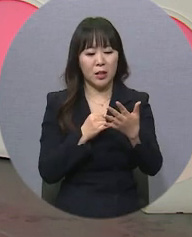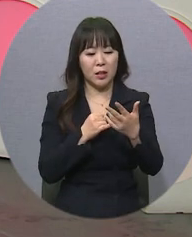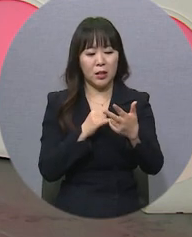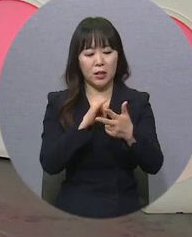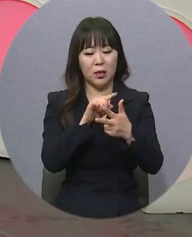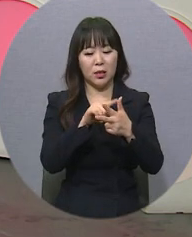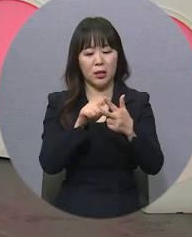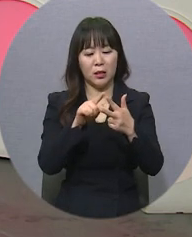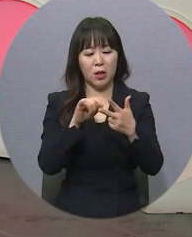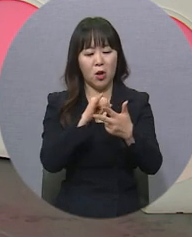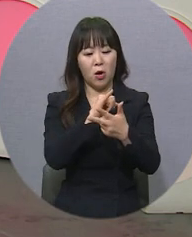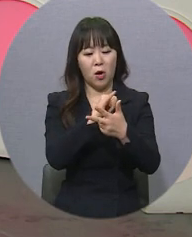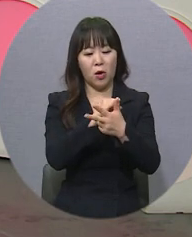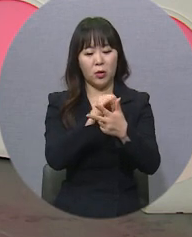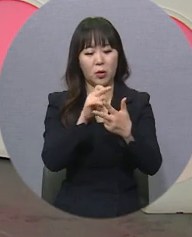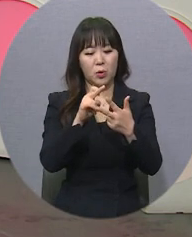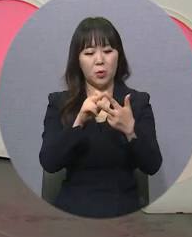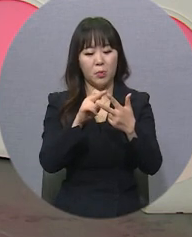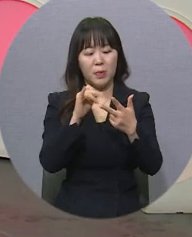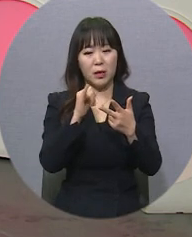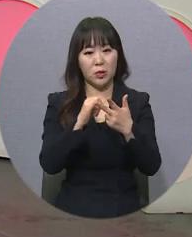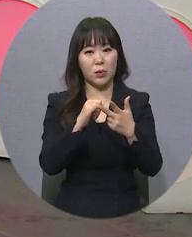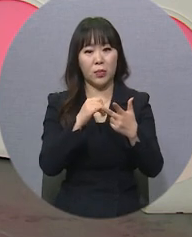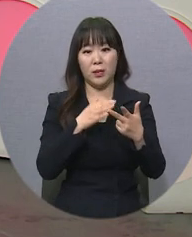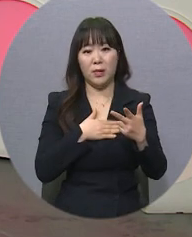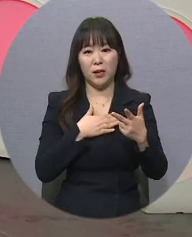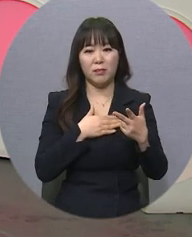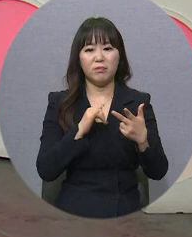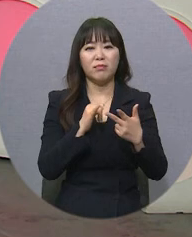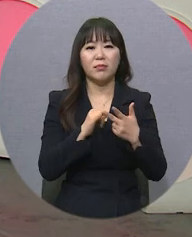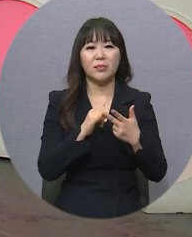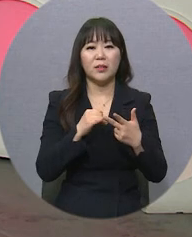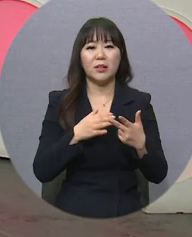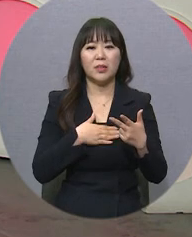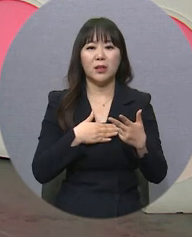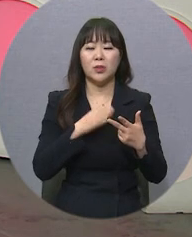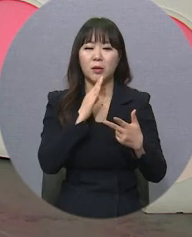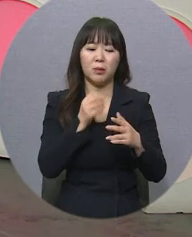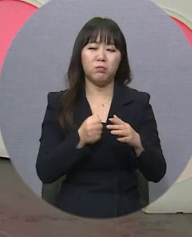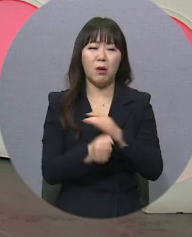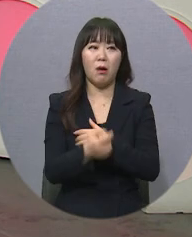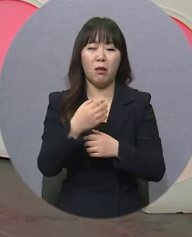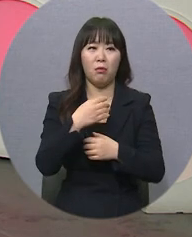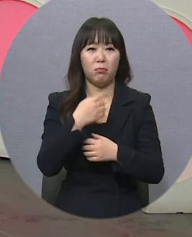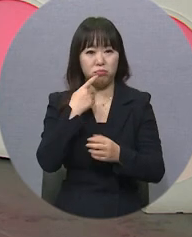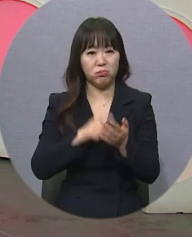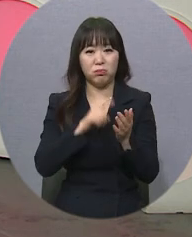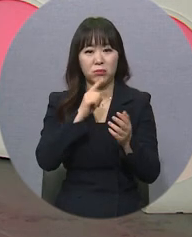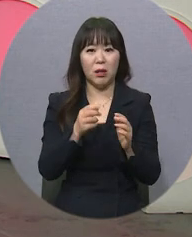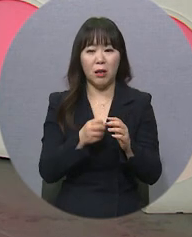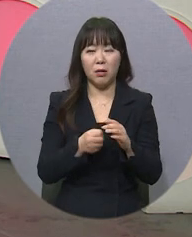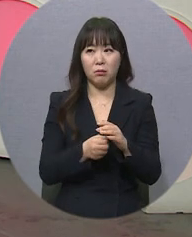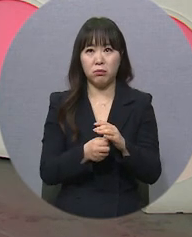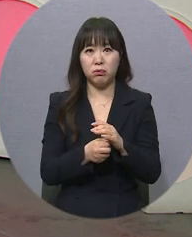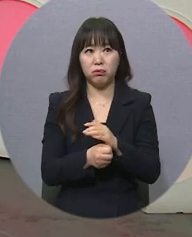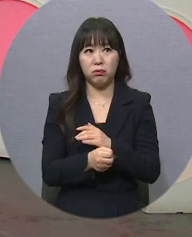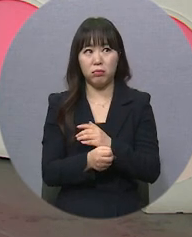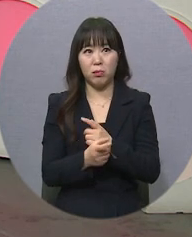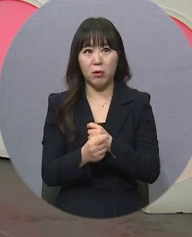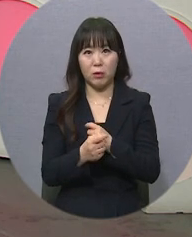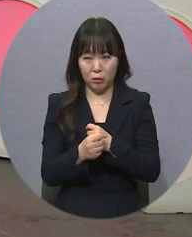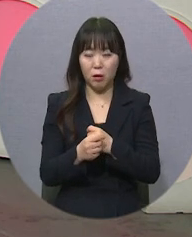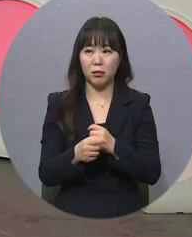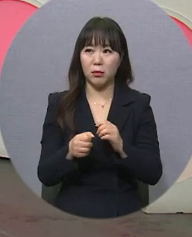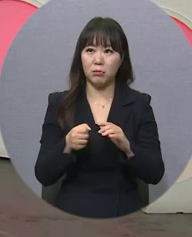자녀가 셋인데 언니, 오빠, 저 막내예요. 네, 엄마가 저는 되게 편하게 낳았대요. 저는 아이고 나올라 그런다 그래서 바로 나왔대요. 어,